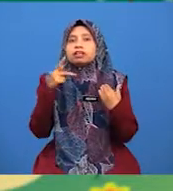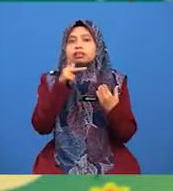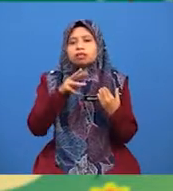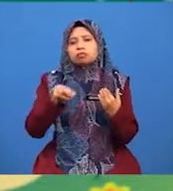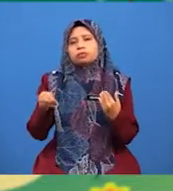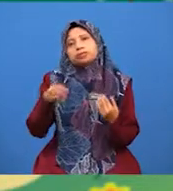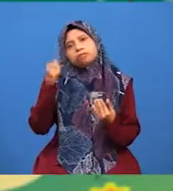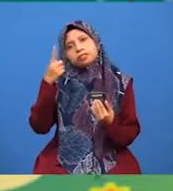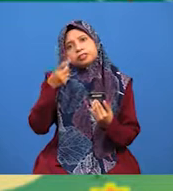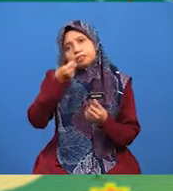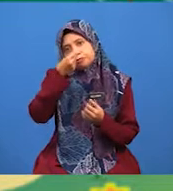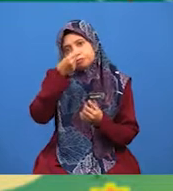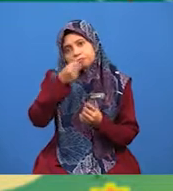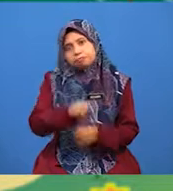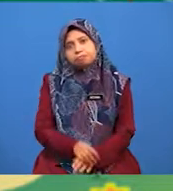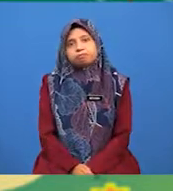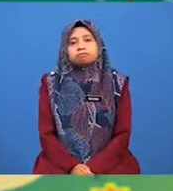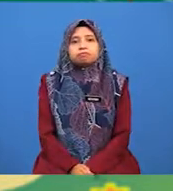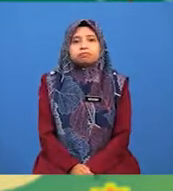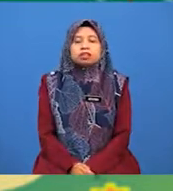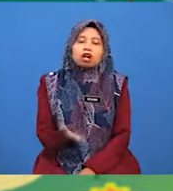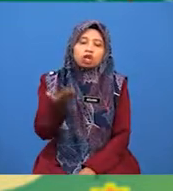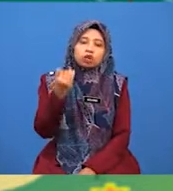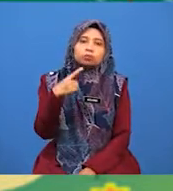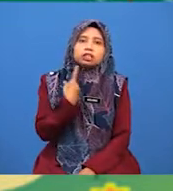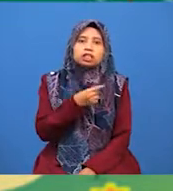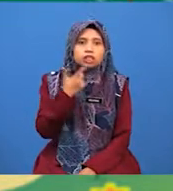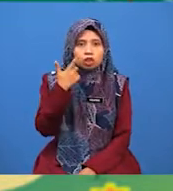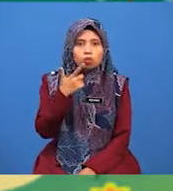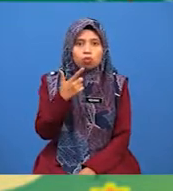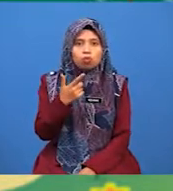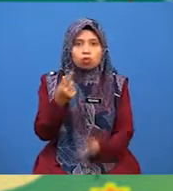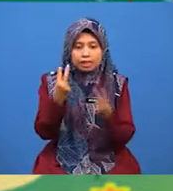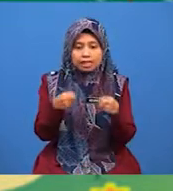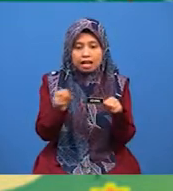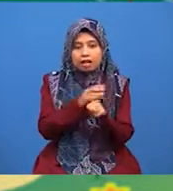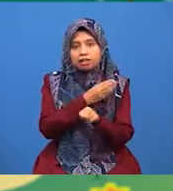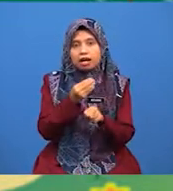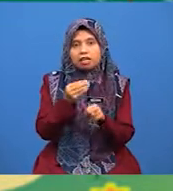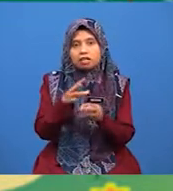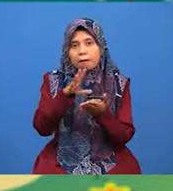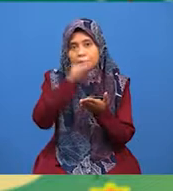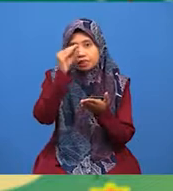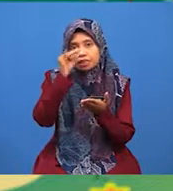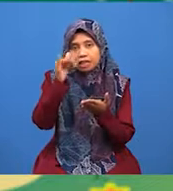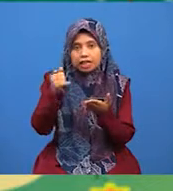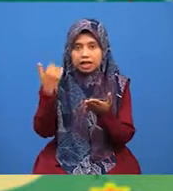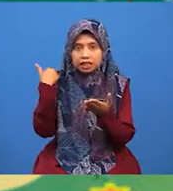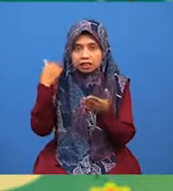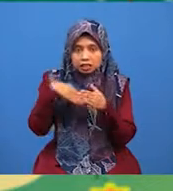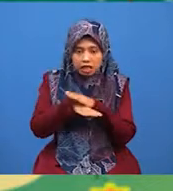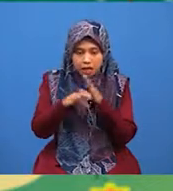Adakah murid-murid sudah bersedia? Mari kita lihat nilai dan pengajaran yang